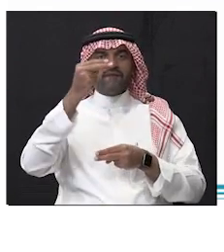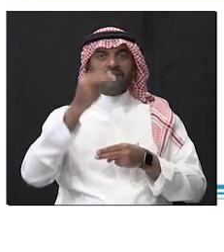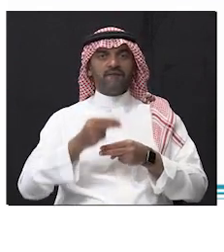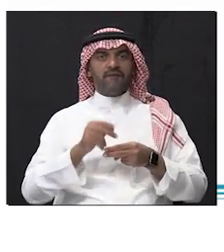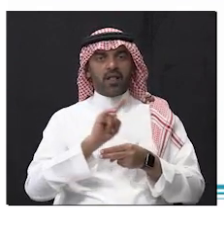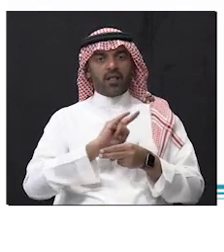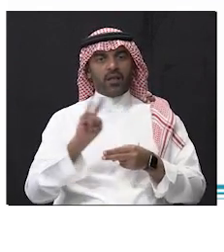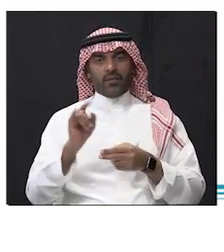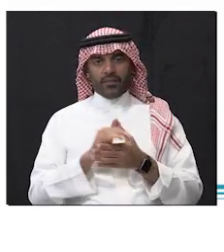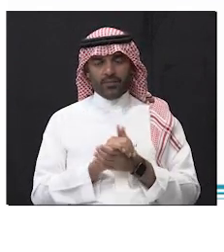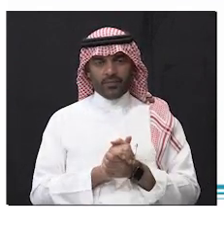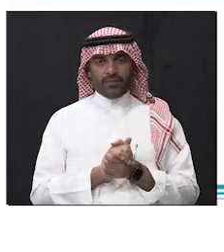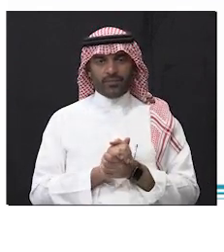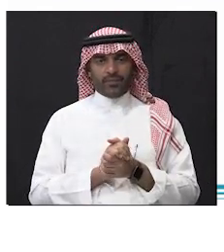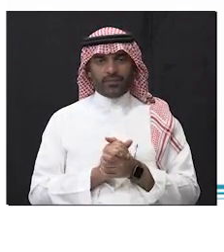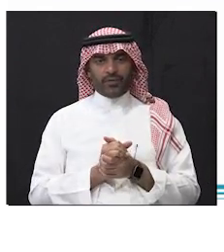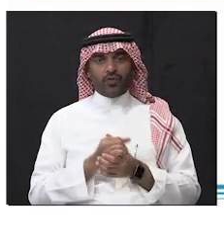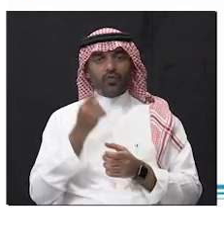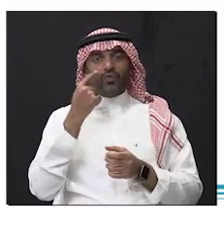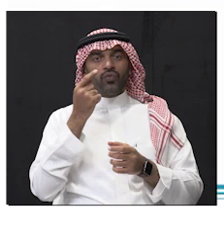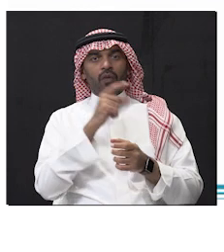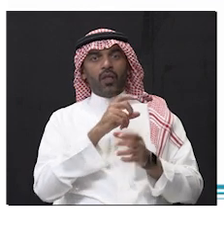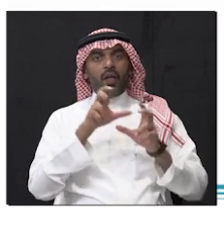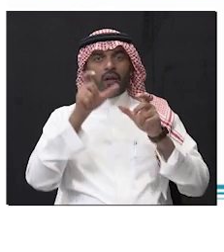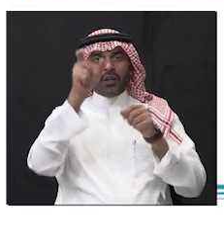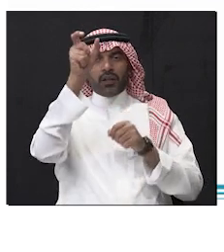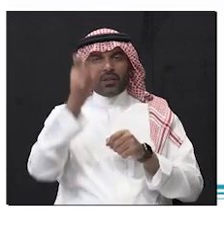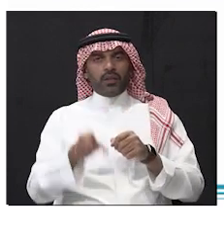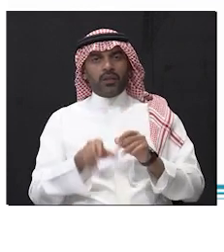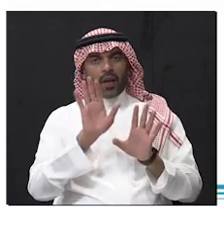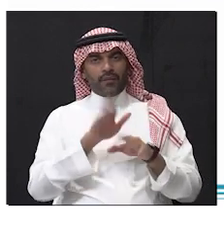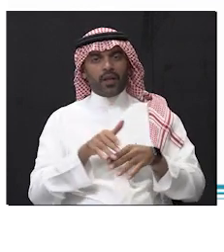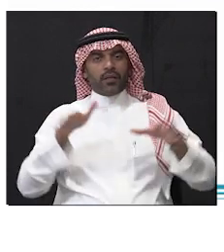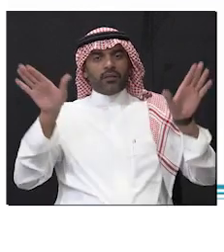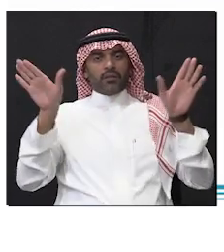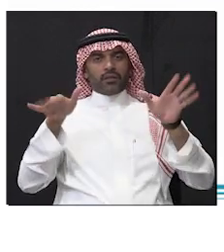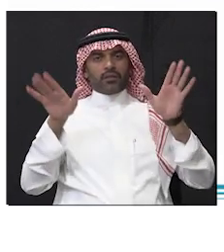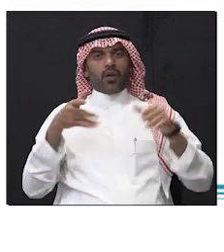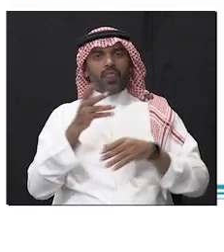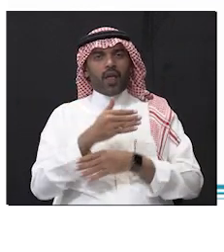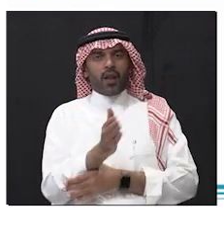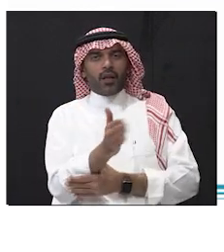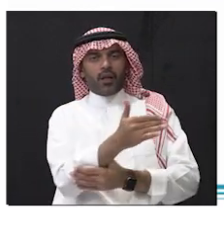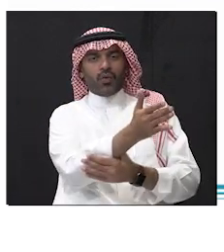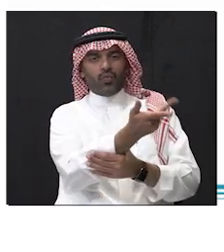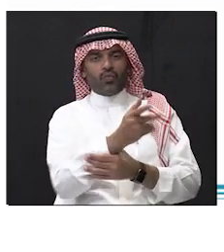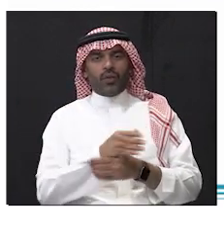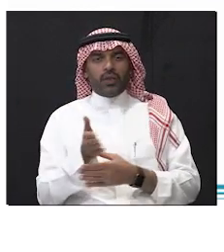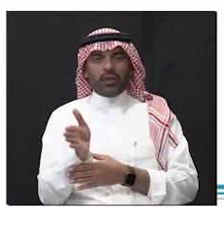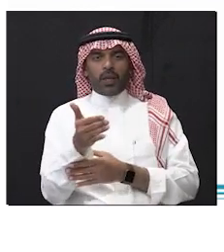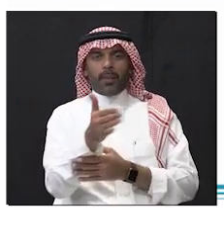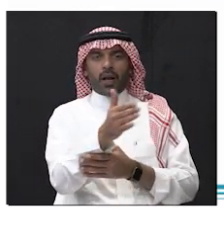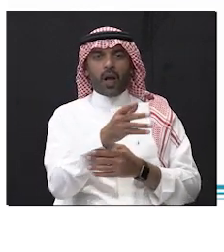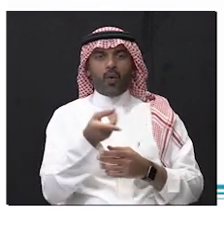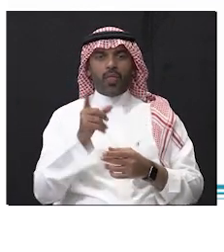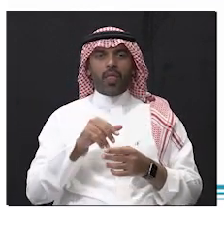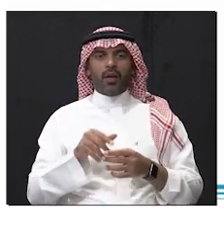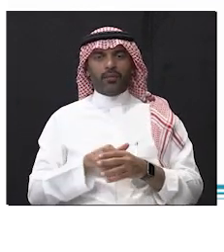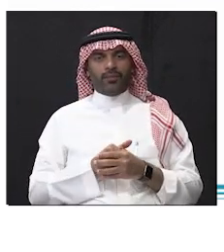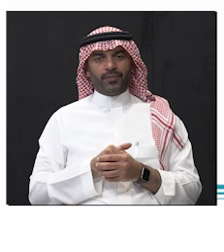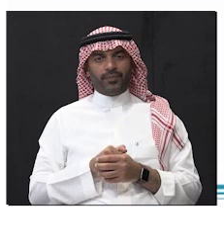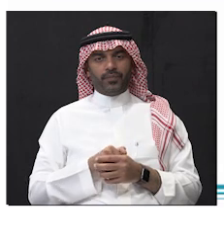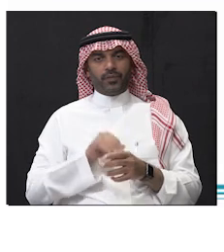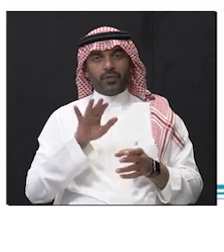وطائر وأسماك وزواحف وبرمائيات، وأمامك الصورة الأخرى تحتوي على